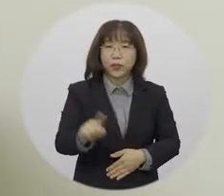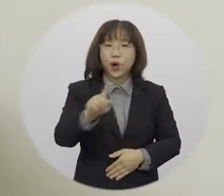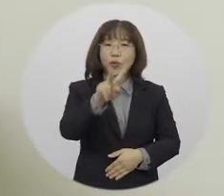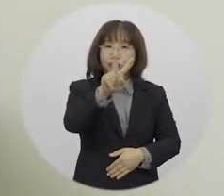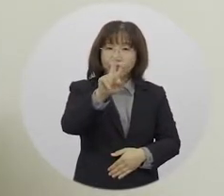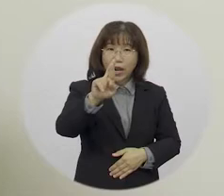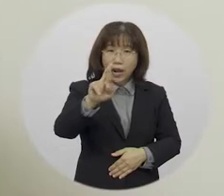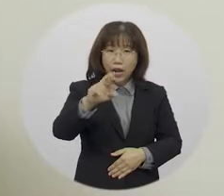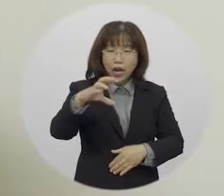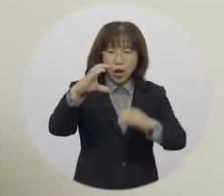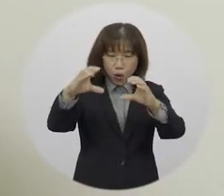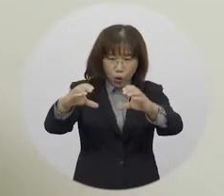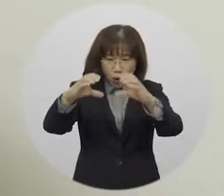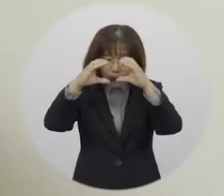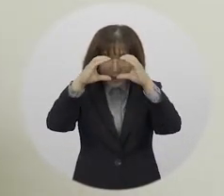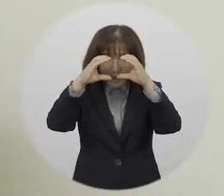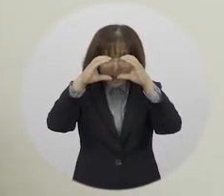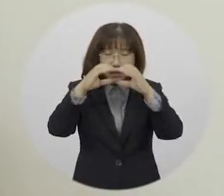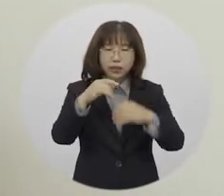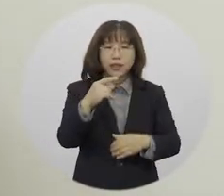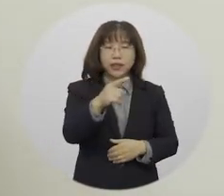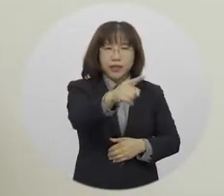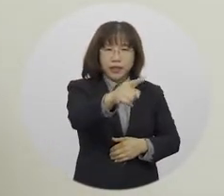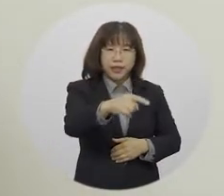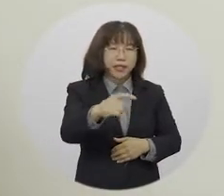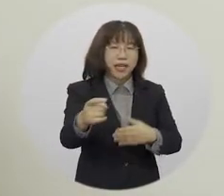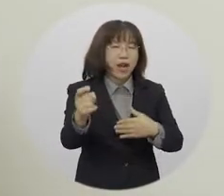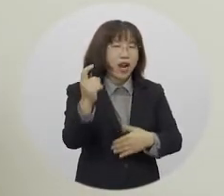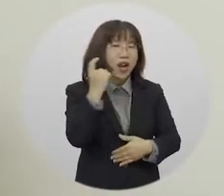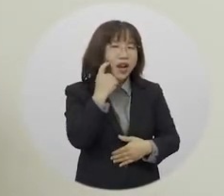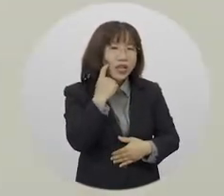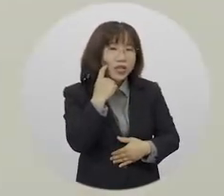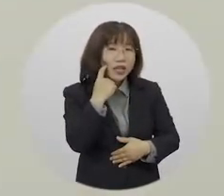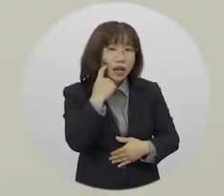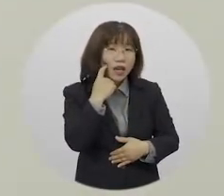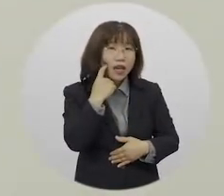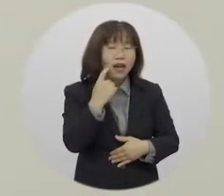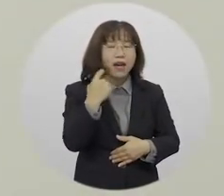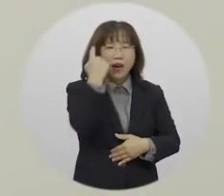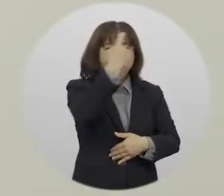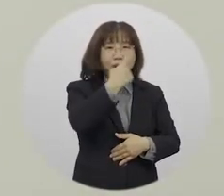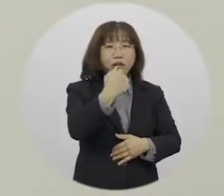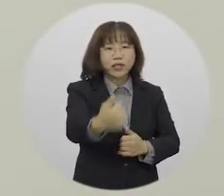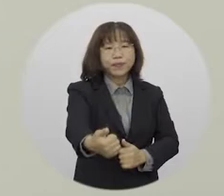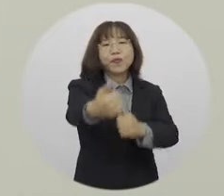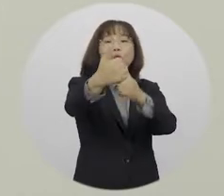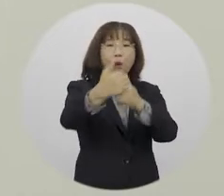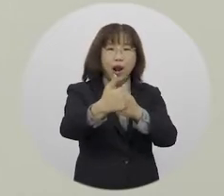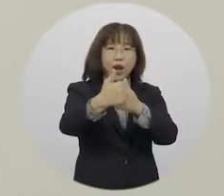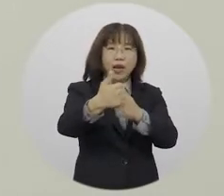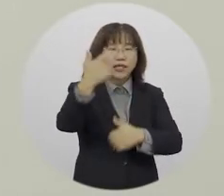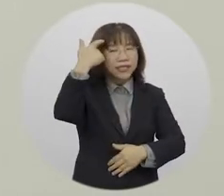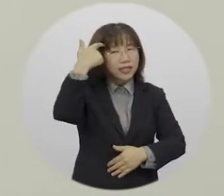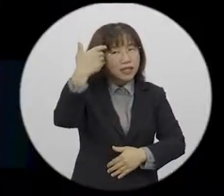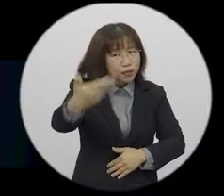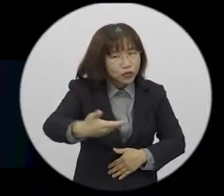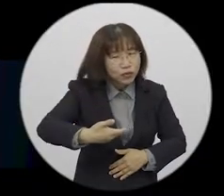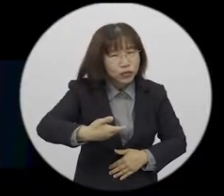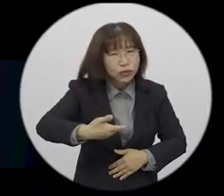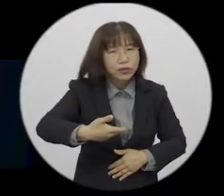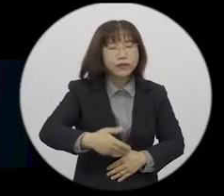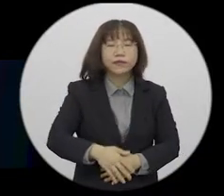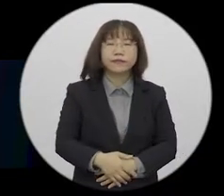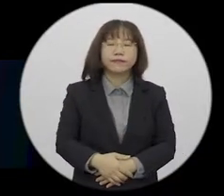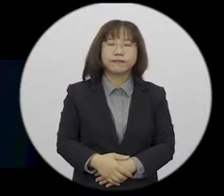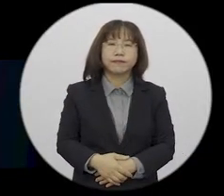프로그램은 고글 형태의 VR 기기를 착용하면 가상의 면접관이 등장해 체험자가 선택한 직업군의 기출 문제를